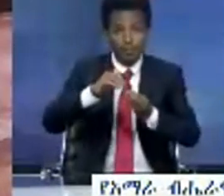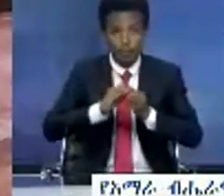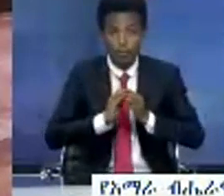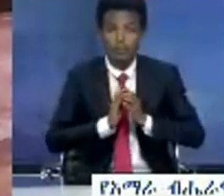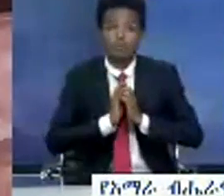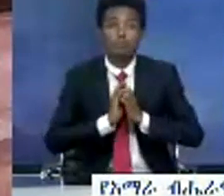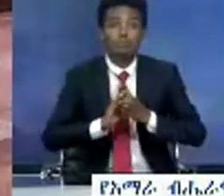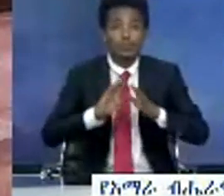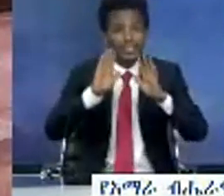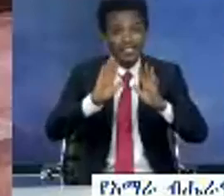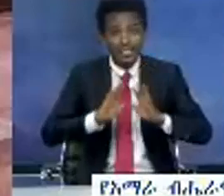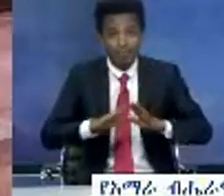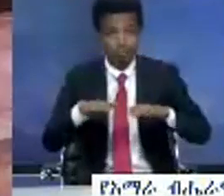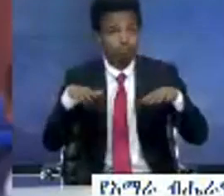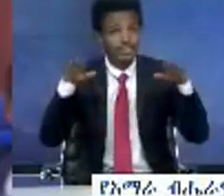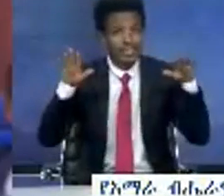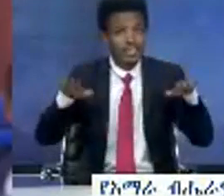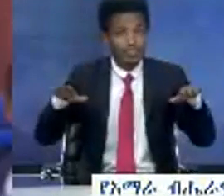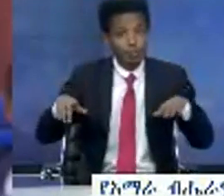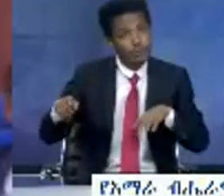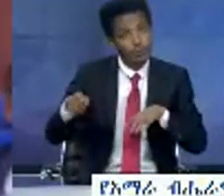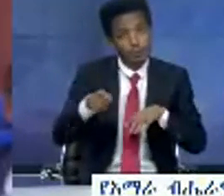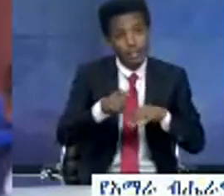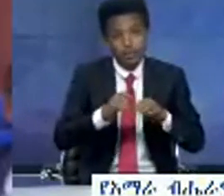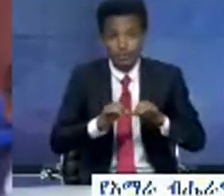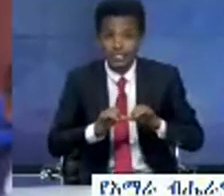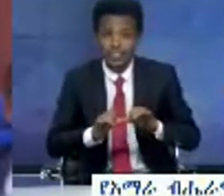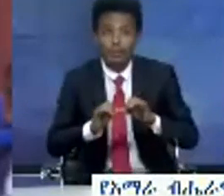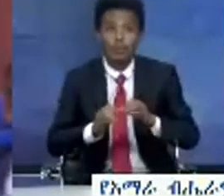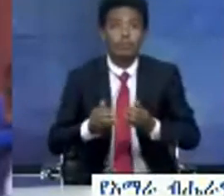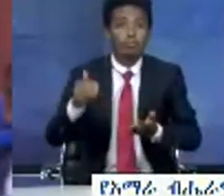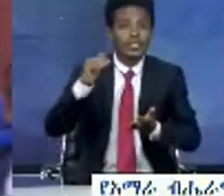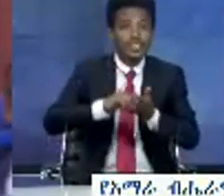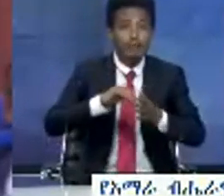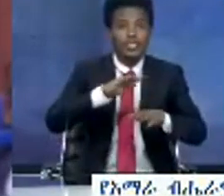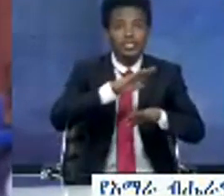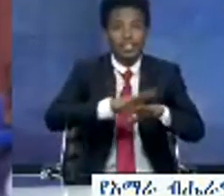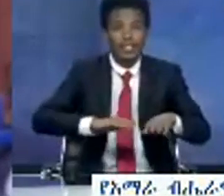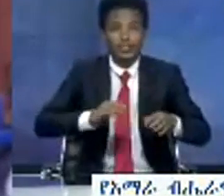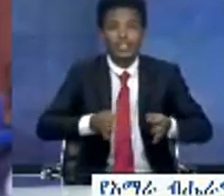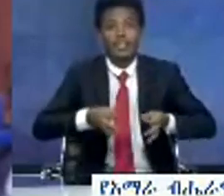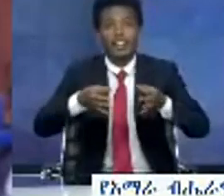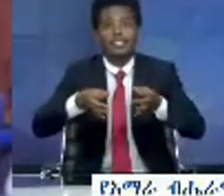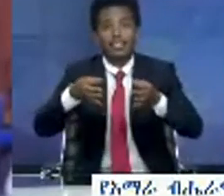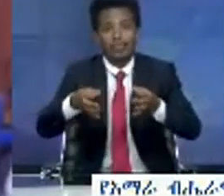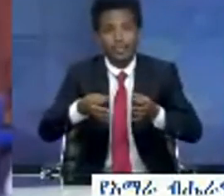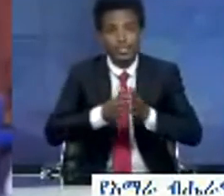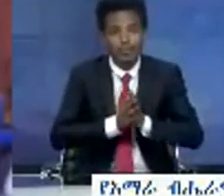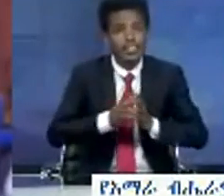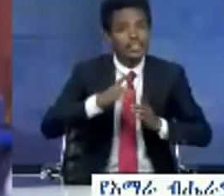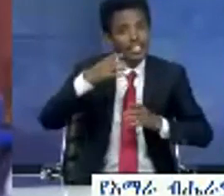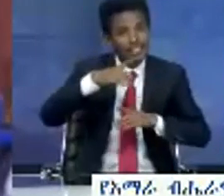ርግቦች ሆናችሁ እንድትዘልቁ በድጋሜ ጥሪያችን እናስተላልፍላችኋለን። የክልላችን